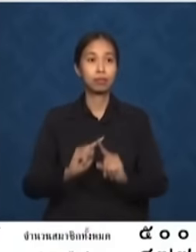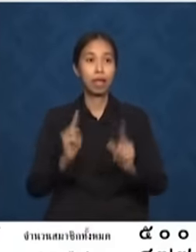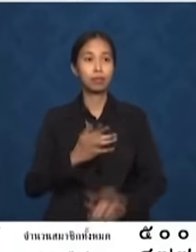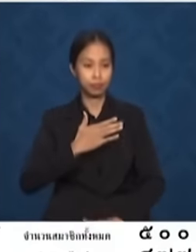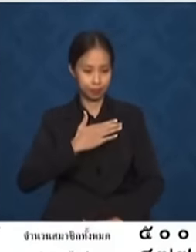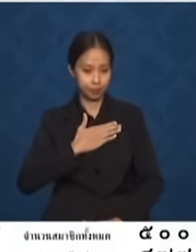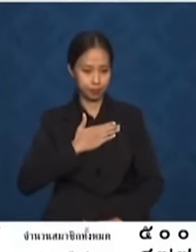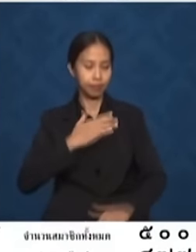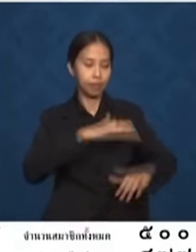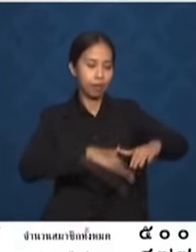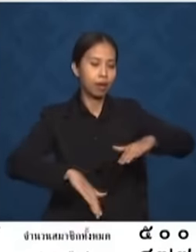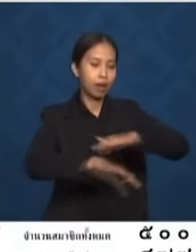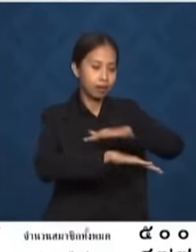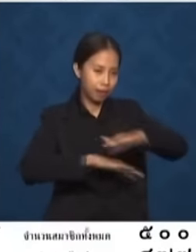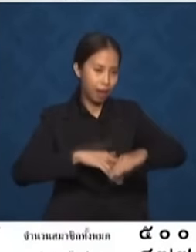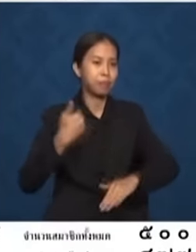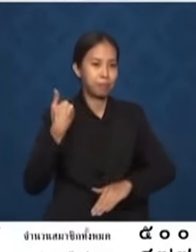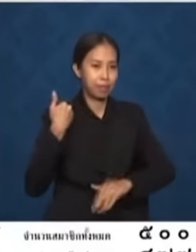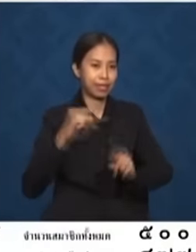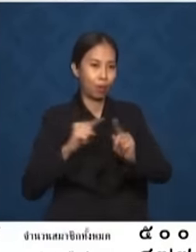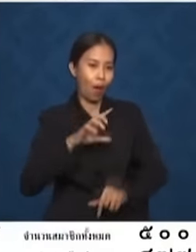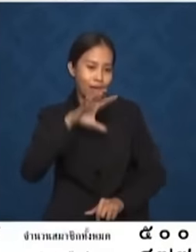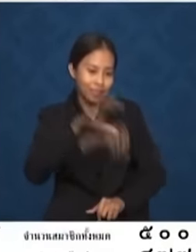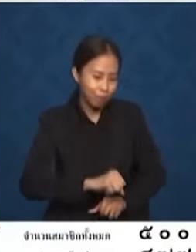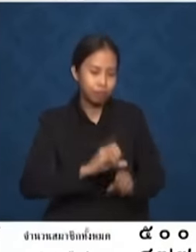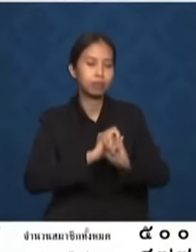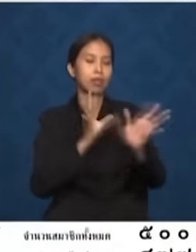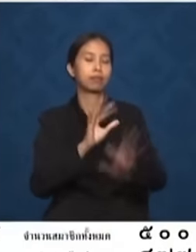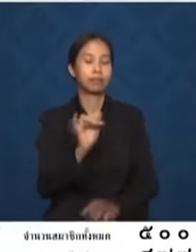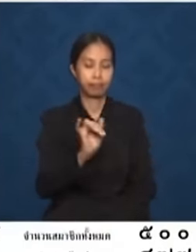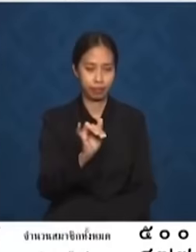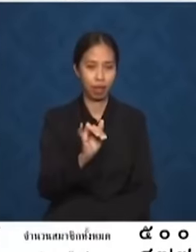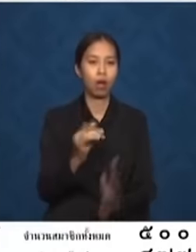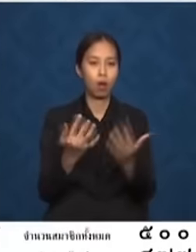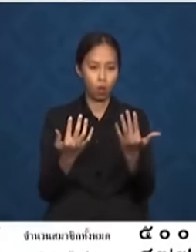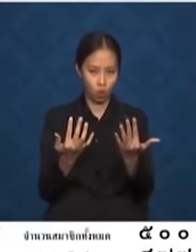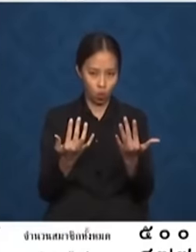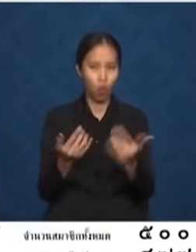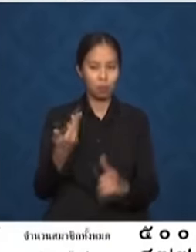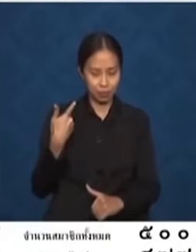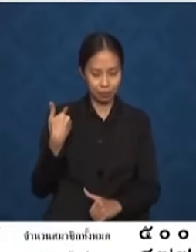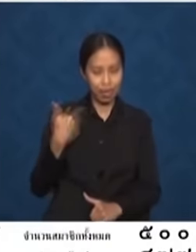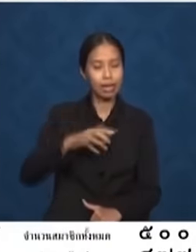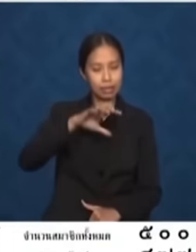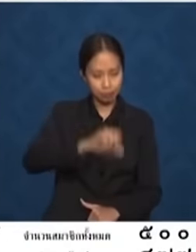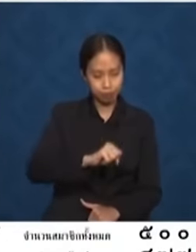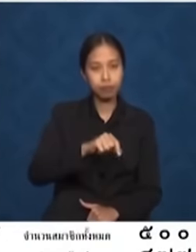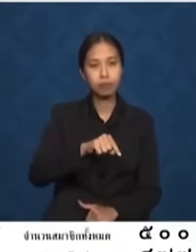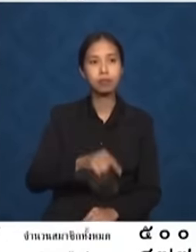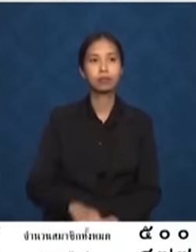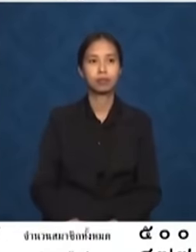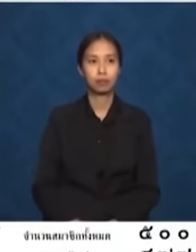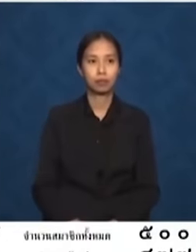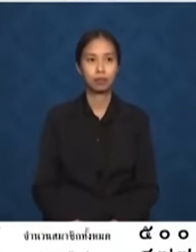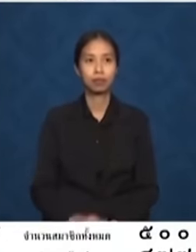มีหลักฐานครับแต่มันยังไม่จับไม่ได้นะครับมันยังจับไม่ได้ถ้าถึงเวลาเขาดำเนินคดีแน่นอนนะครับ